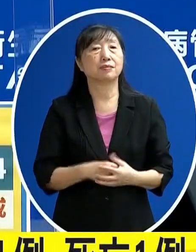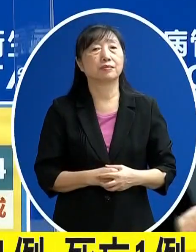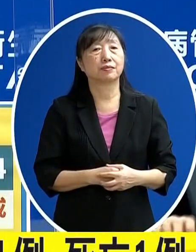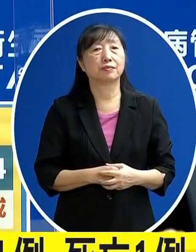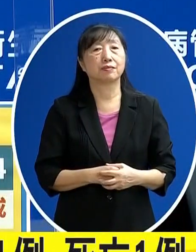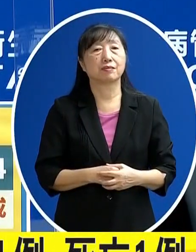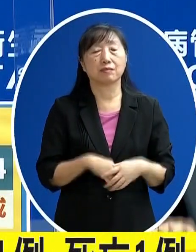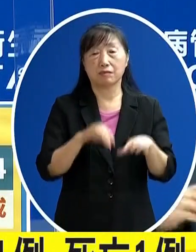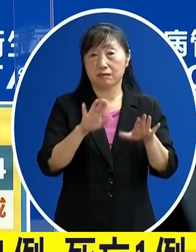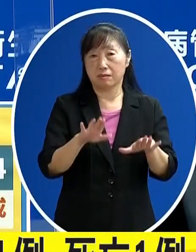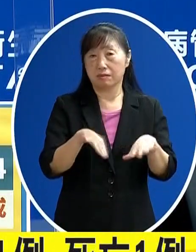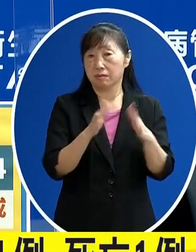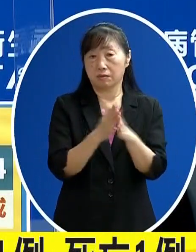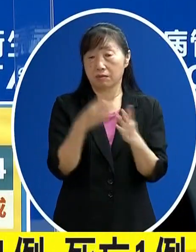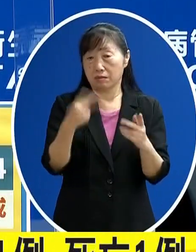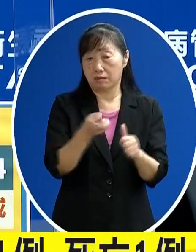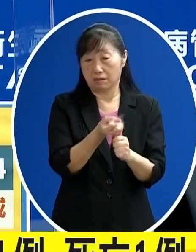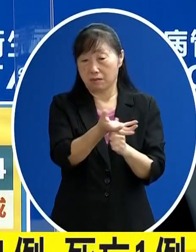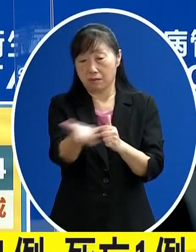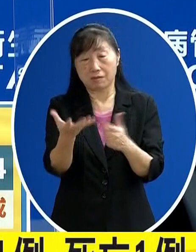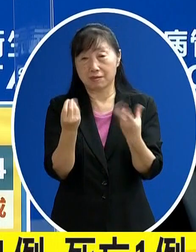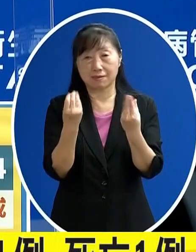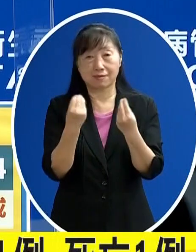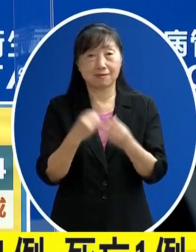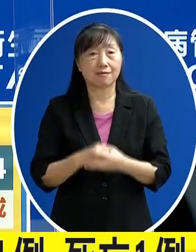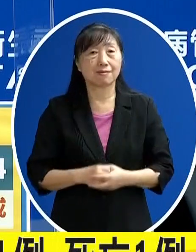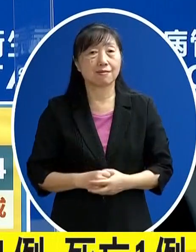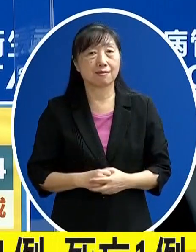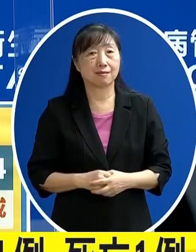上，好，并没有外扩的一个情况。